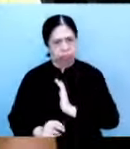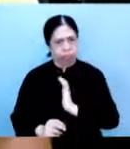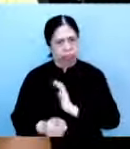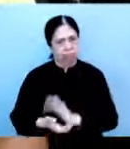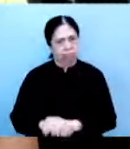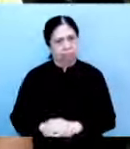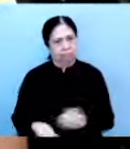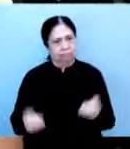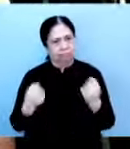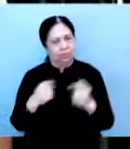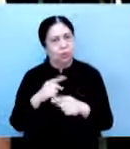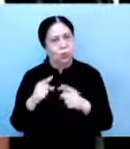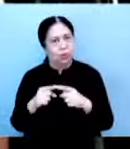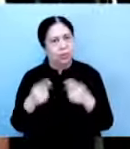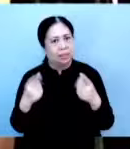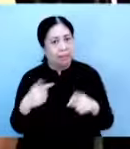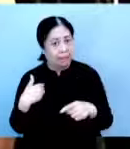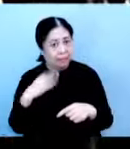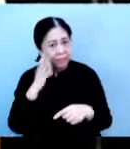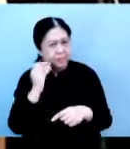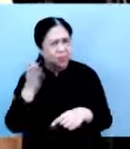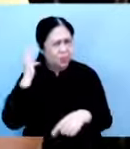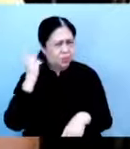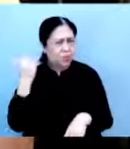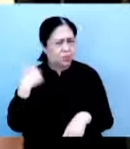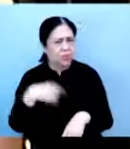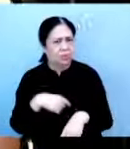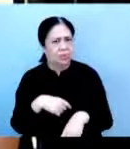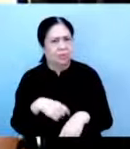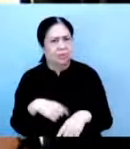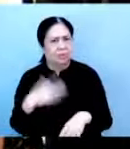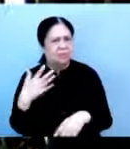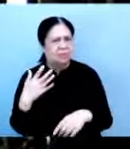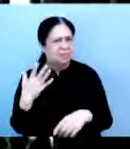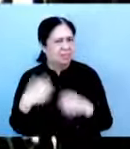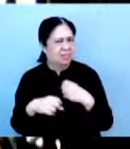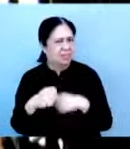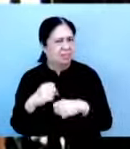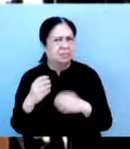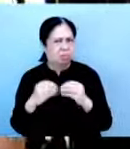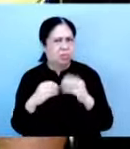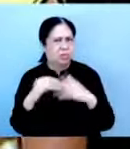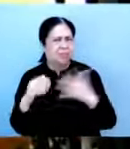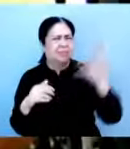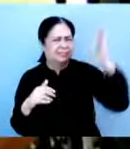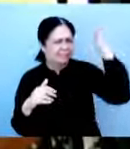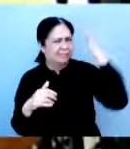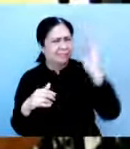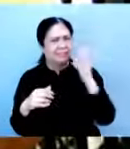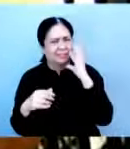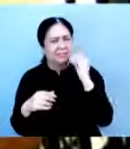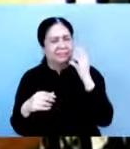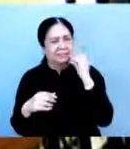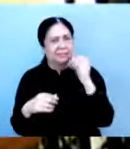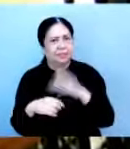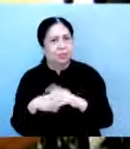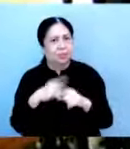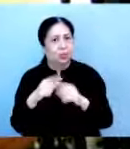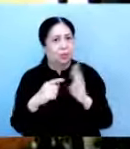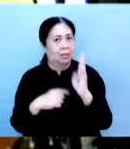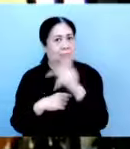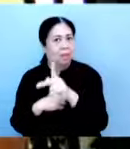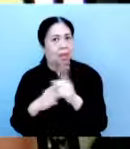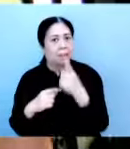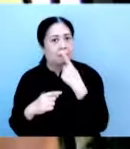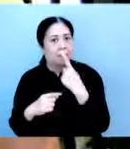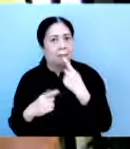Kailan yung huling nangyari yon tagal na rin po mga ano 5 years ganon Oo mahigit po mahigit Mga 5 years so nung tinawagan mo siya ano Yung reaction niya